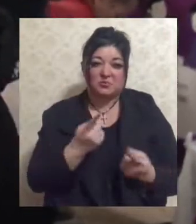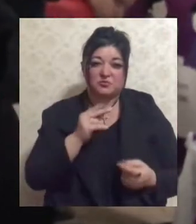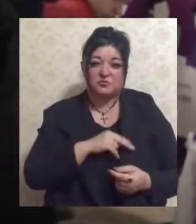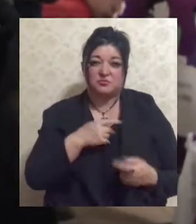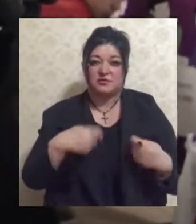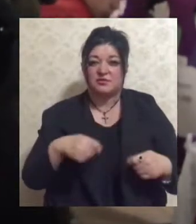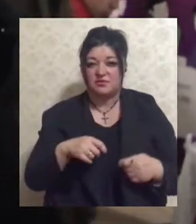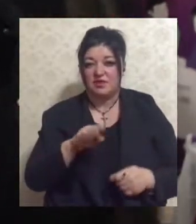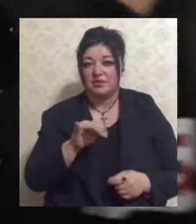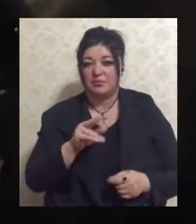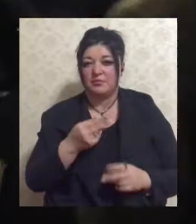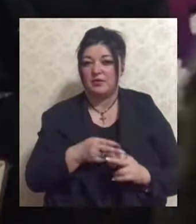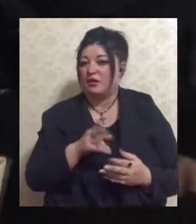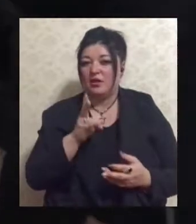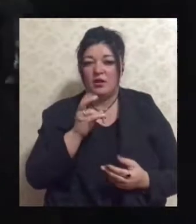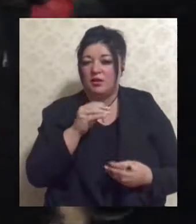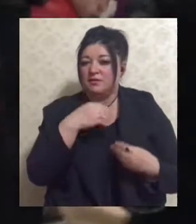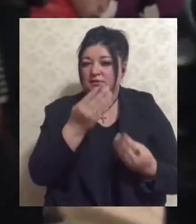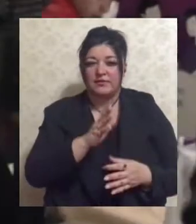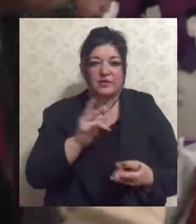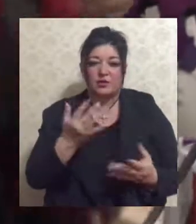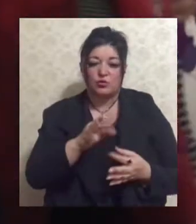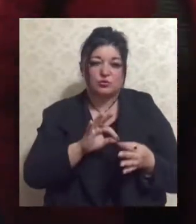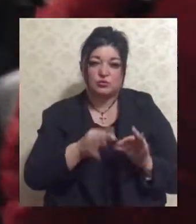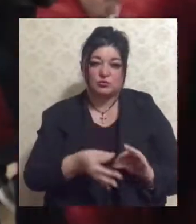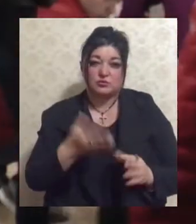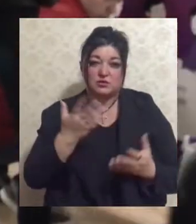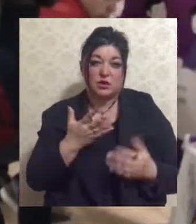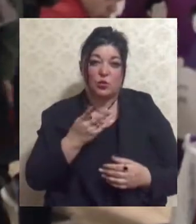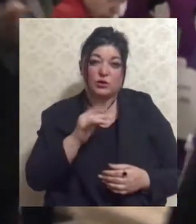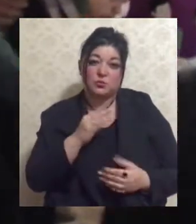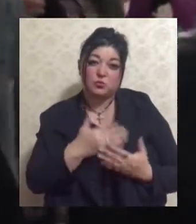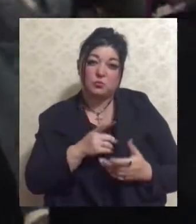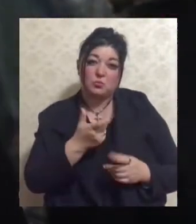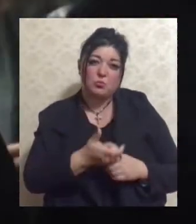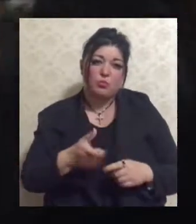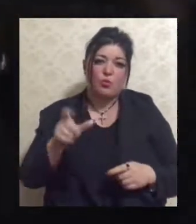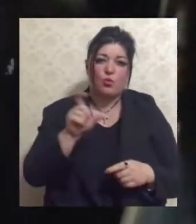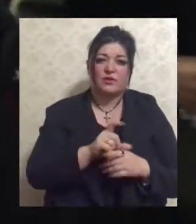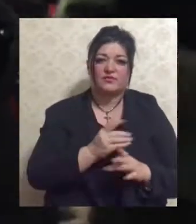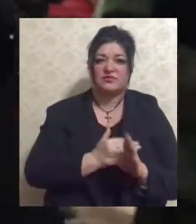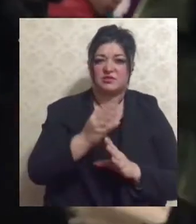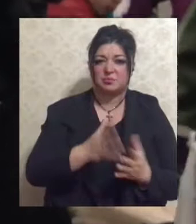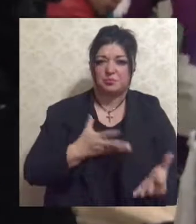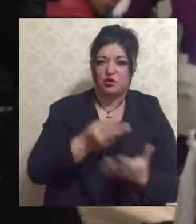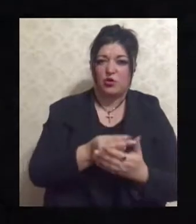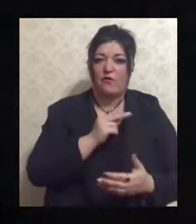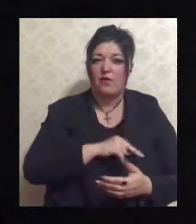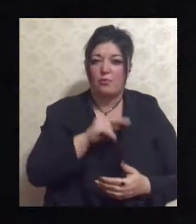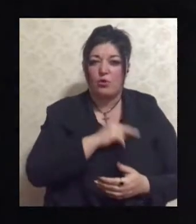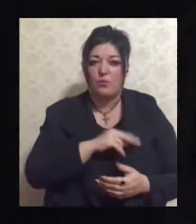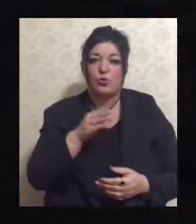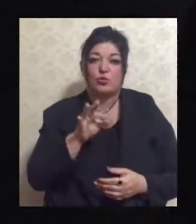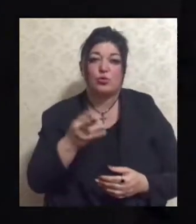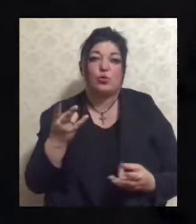это абсолютно не составляет никакой трудности. Если какую-нибудь более высокооплачиваемую работу, то нужно